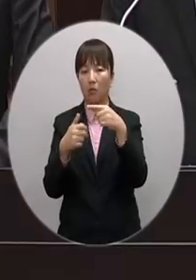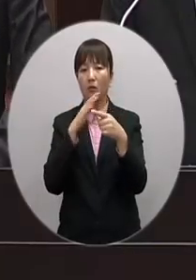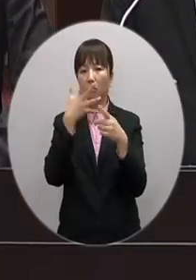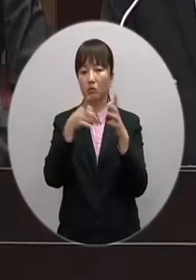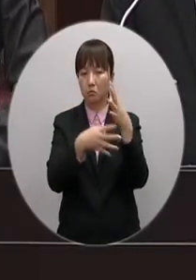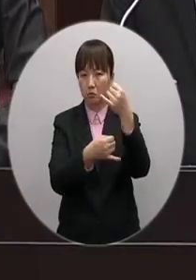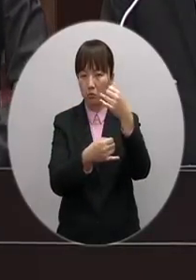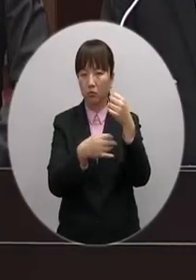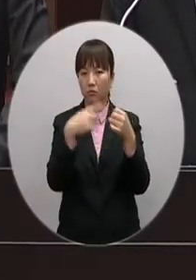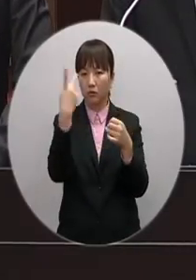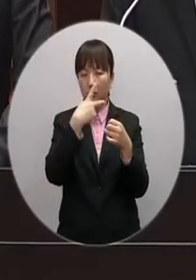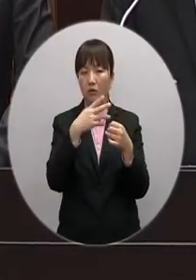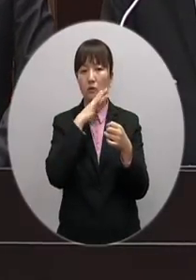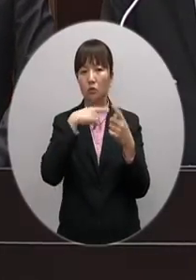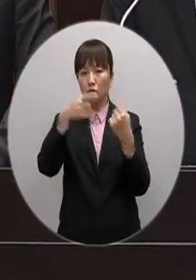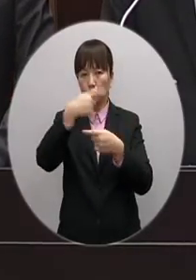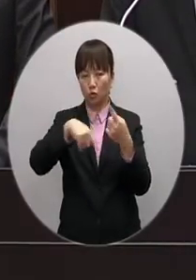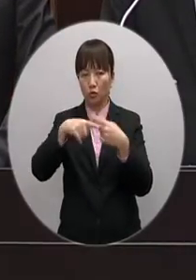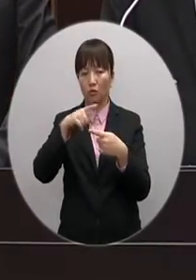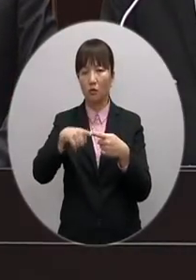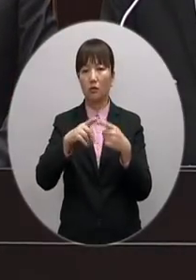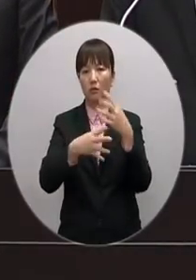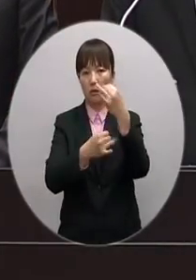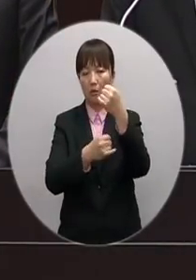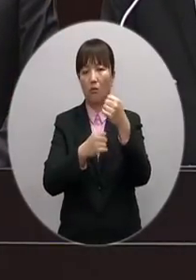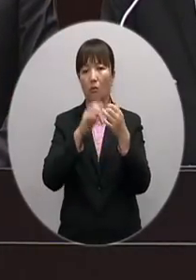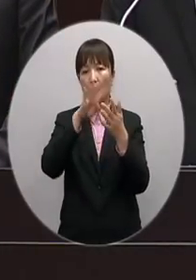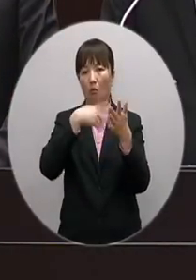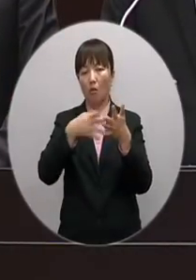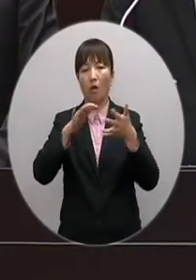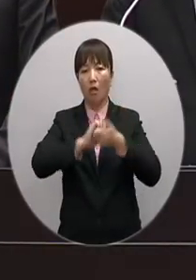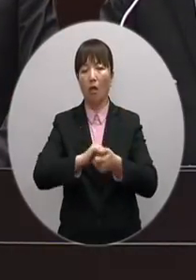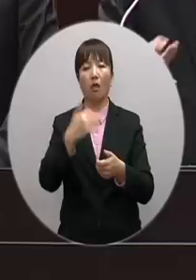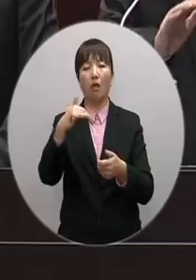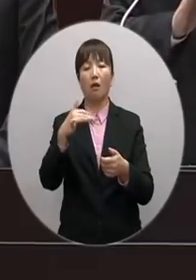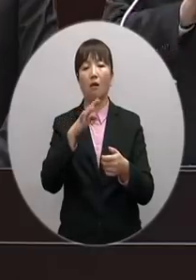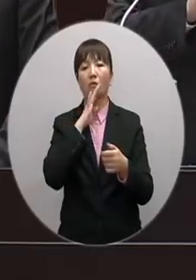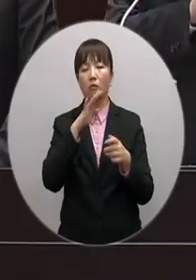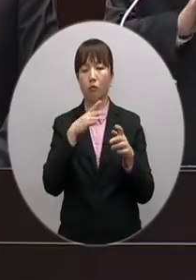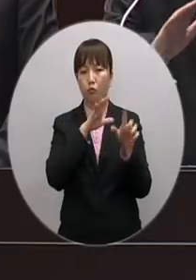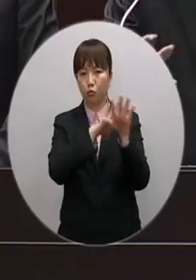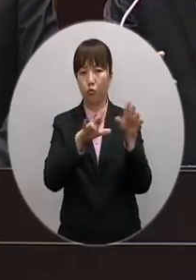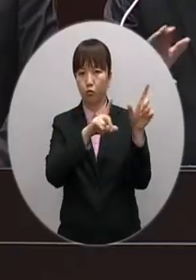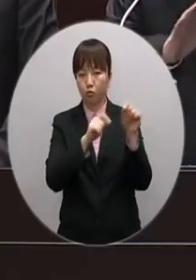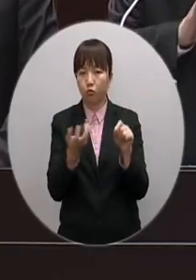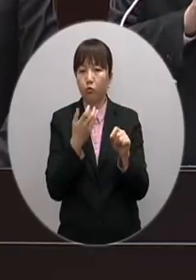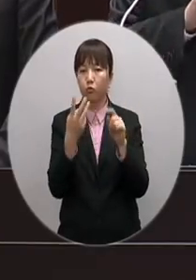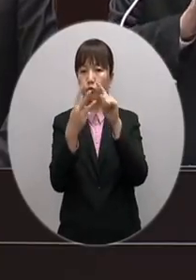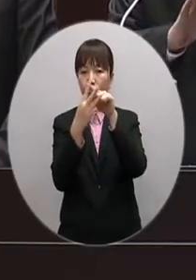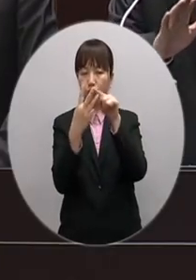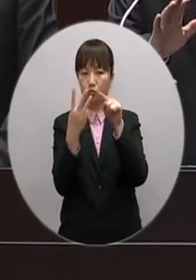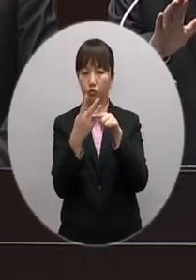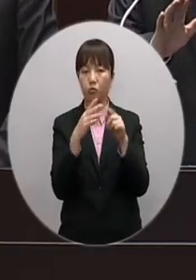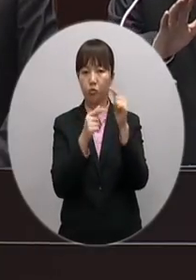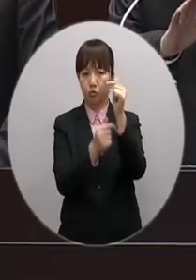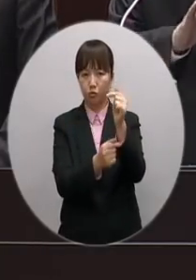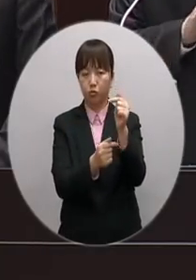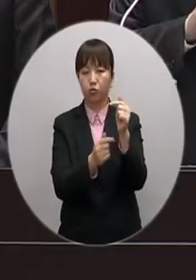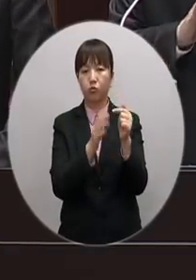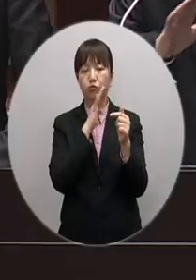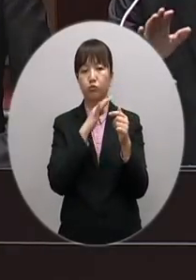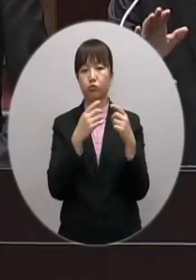可以再度再转，这个没有时间表，但是呢我们会按照 我刚刚讲的这三个标准